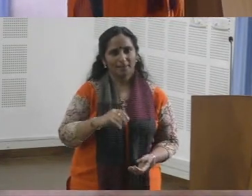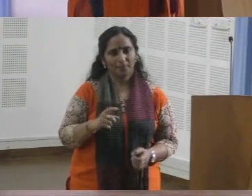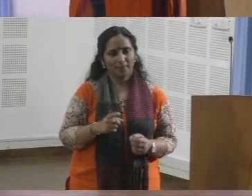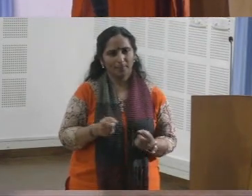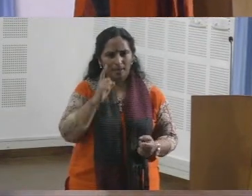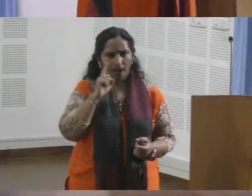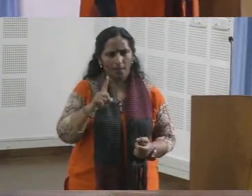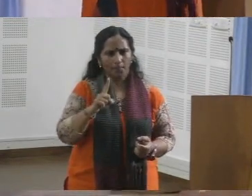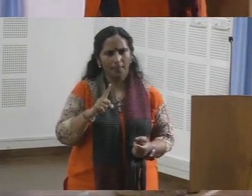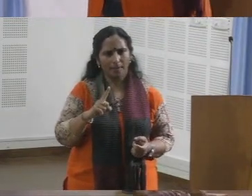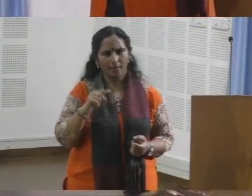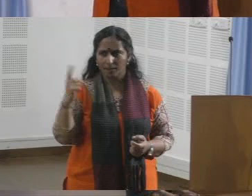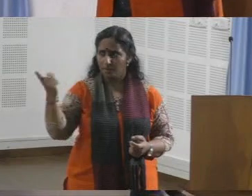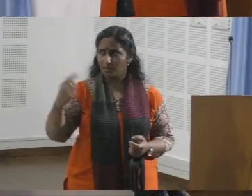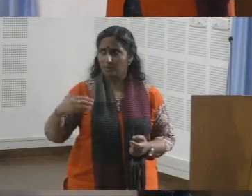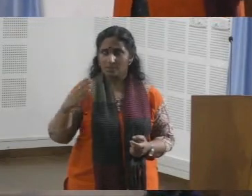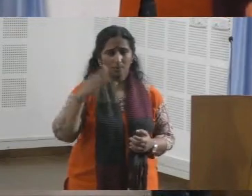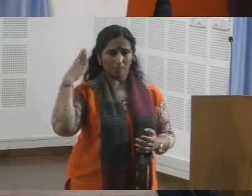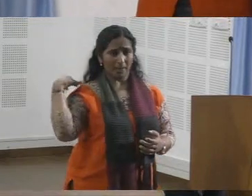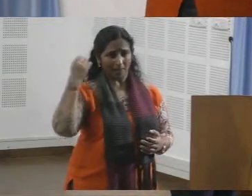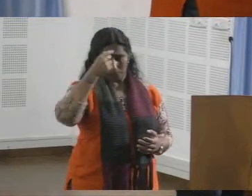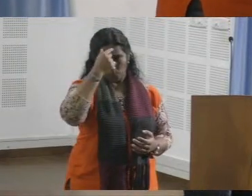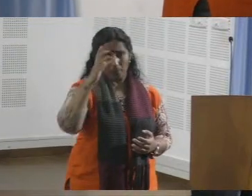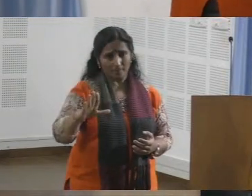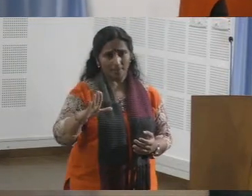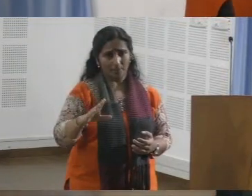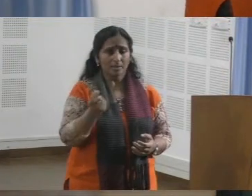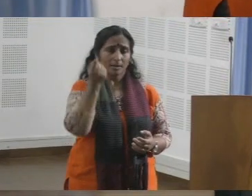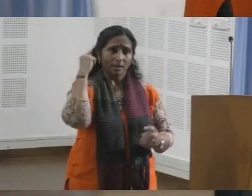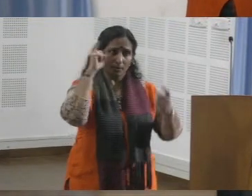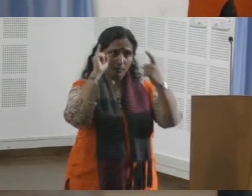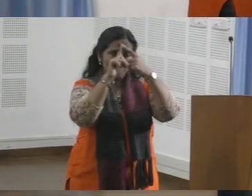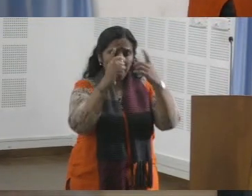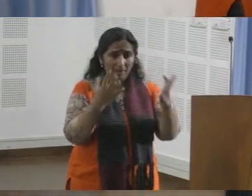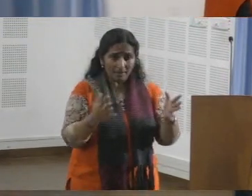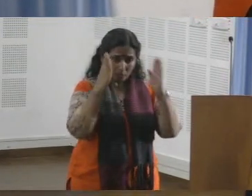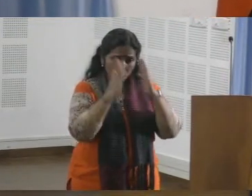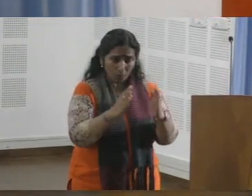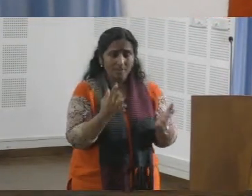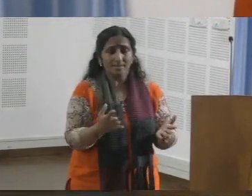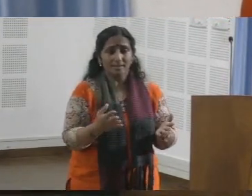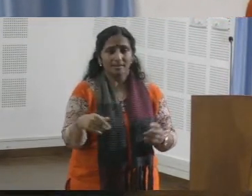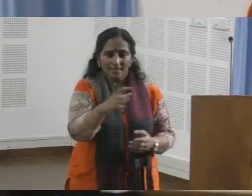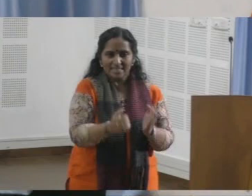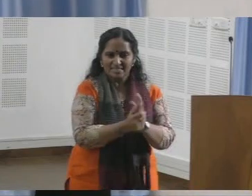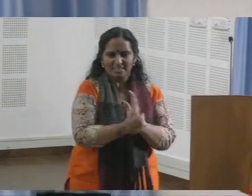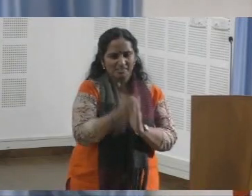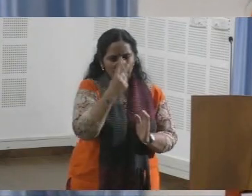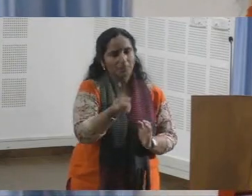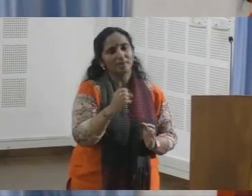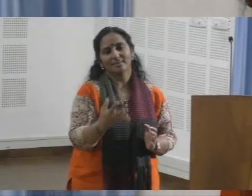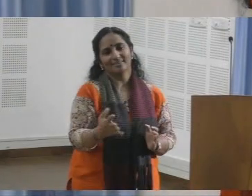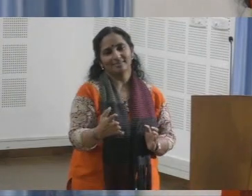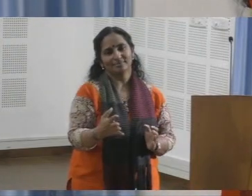ഞാൻ അന്ന് അത് ഫോക്കസ് ചെയ്തില്ലായിരുന്നുവെങ്കിൽ എനിക്കൊരിക്കലും അവൻ്റെ ഈ കഴിവുകളൊന്നും കണ്ടുപിടിക്കാൻ പറ്റില്ലായിരുന്നു. അപ്പോൾ ഞാൻ വിചാരിച്ചു അത് കുഴപ്പമില്ല,